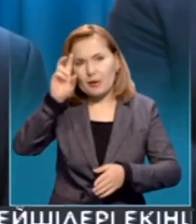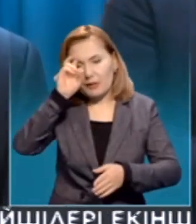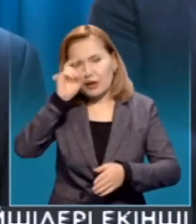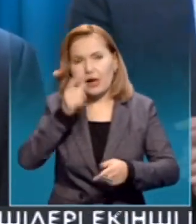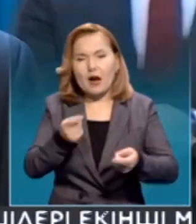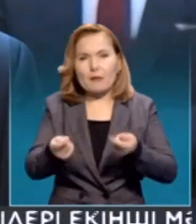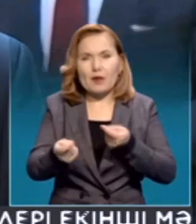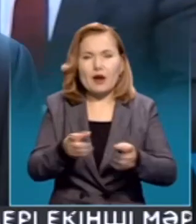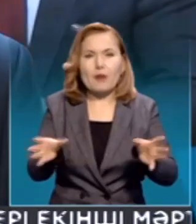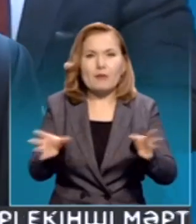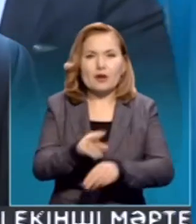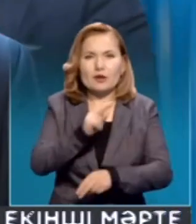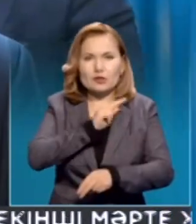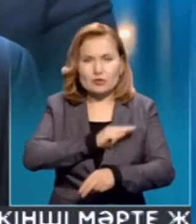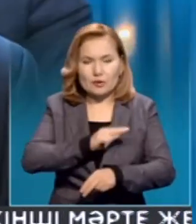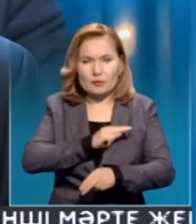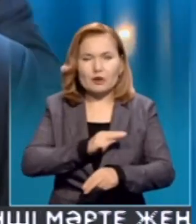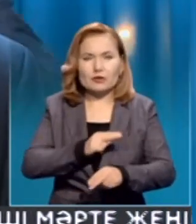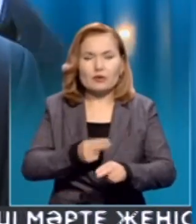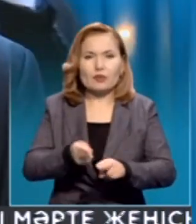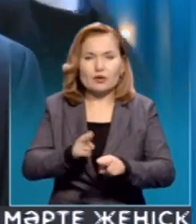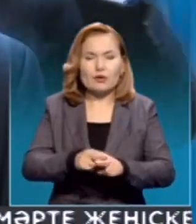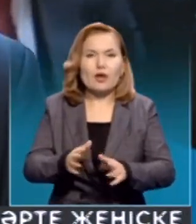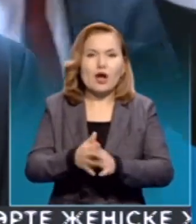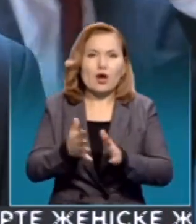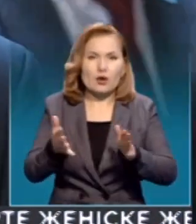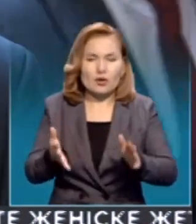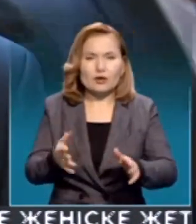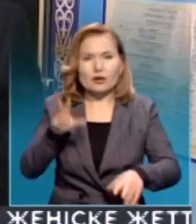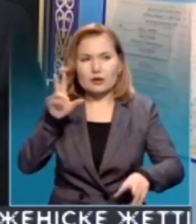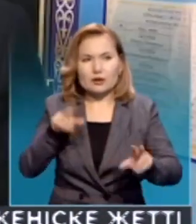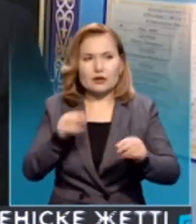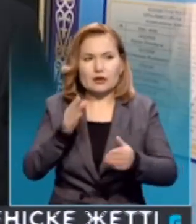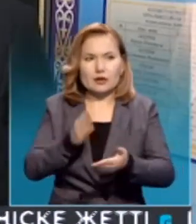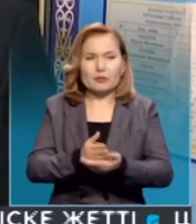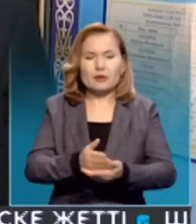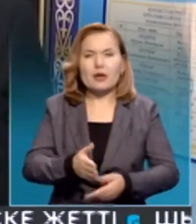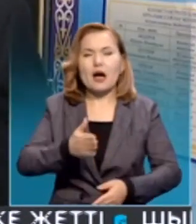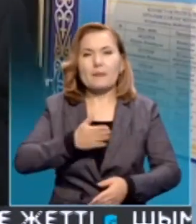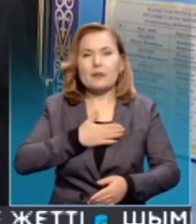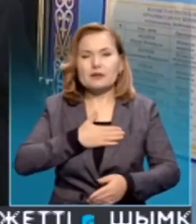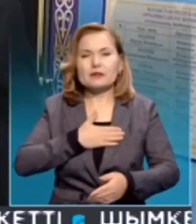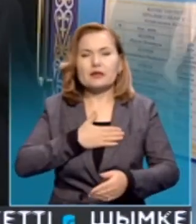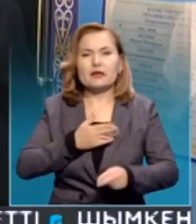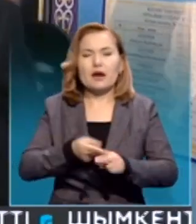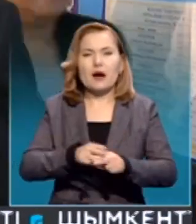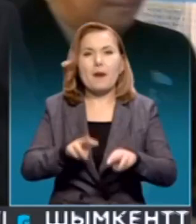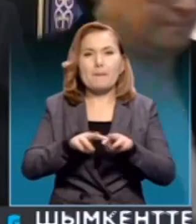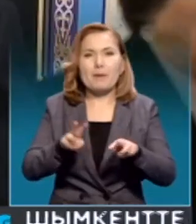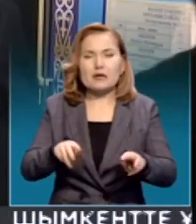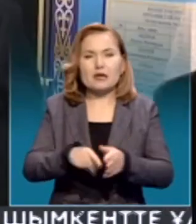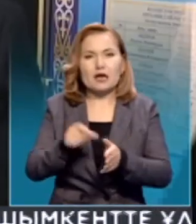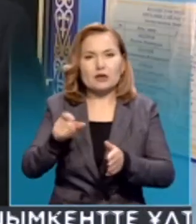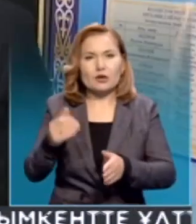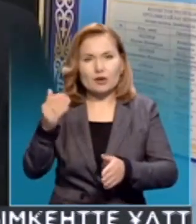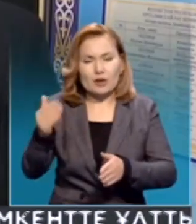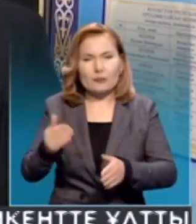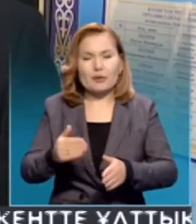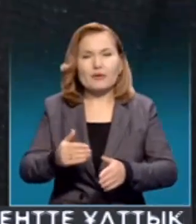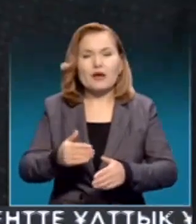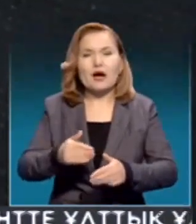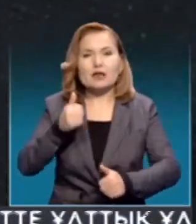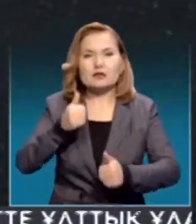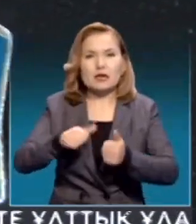басшыларымен бәрімен солармен алтын көпір сияқты болады деп ойлаймыз. Біздің мәслихат депутаттары мысалы жаңағы сайлауға түсіп